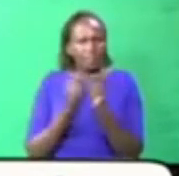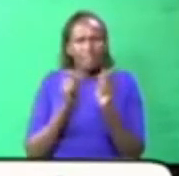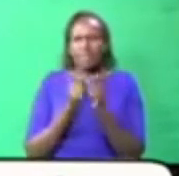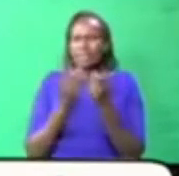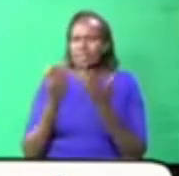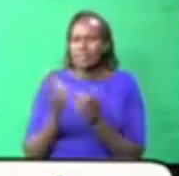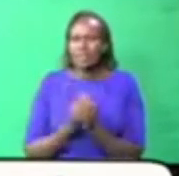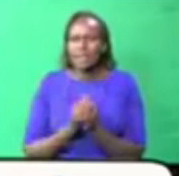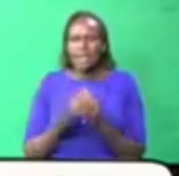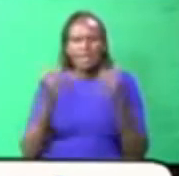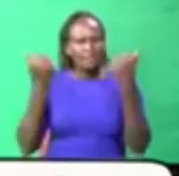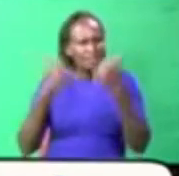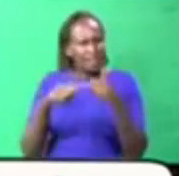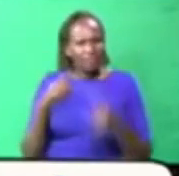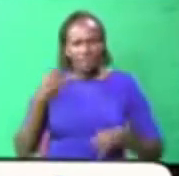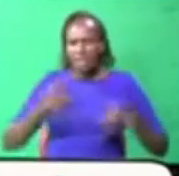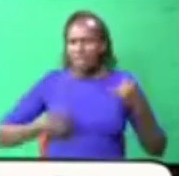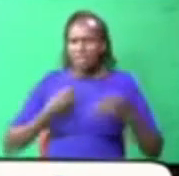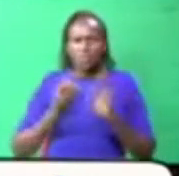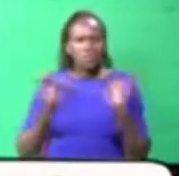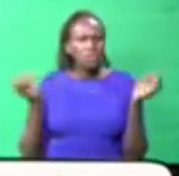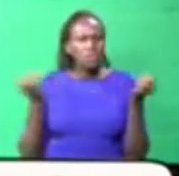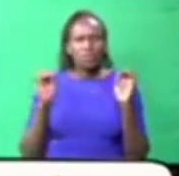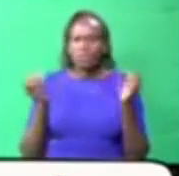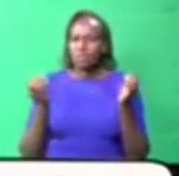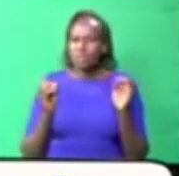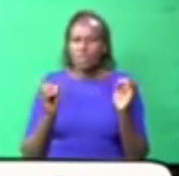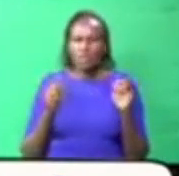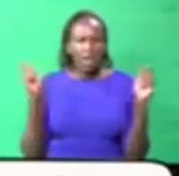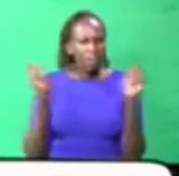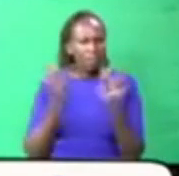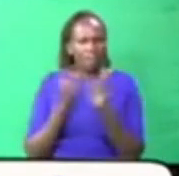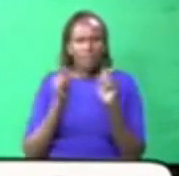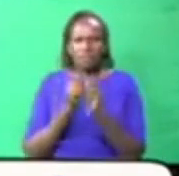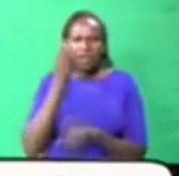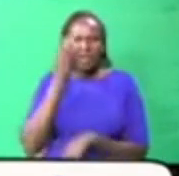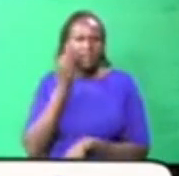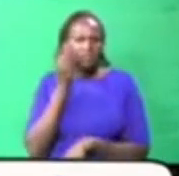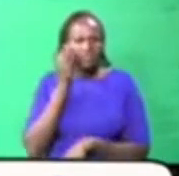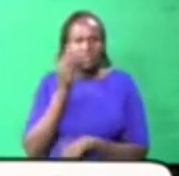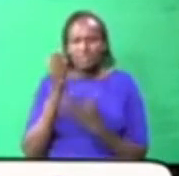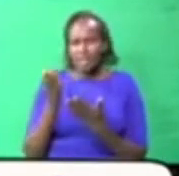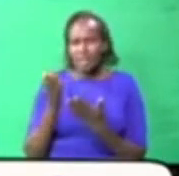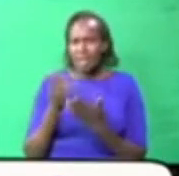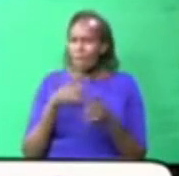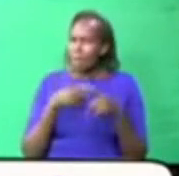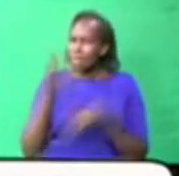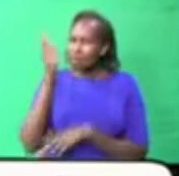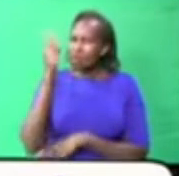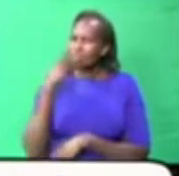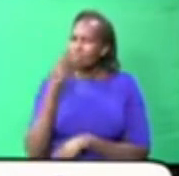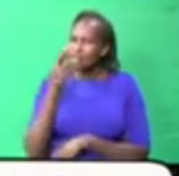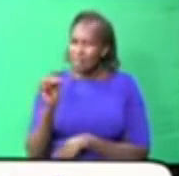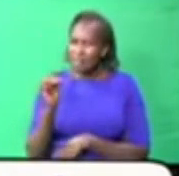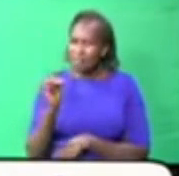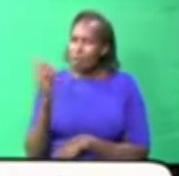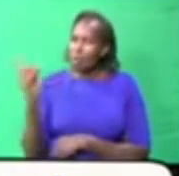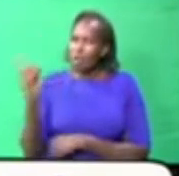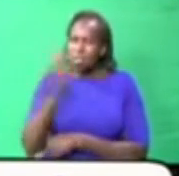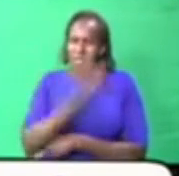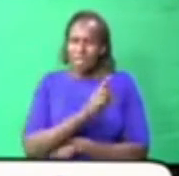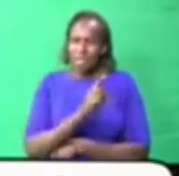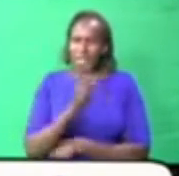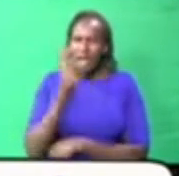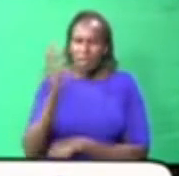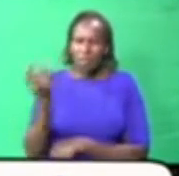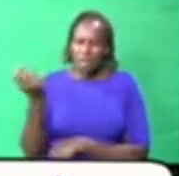they never enjoyed that stay. It was such a painful experience. Lakini Mungu akamwambia kwamba siku moja